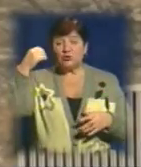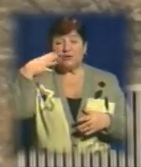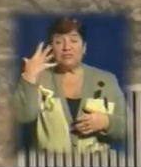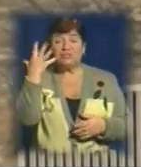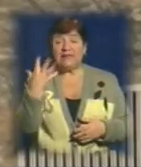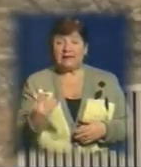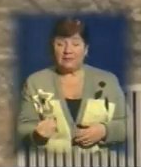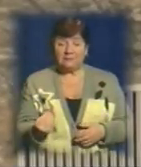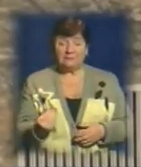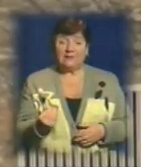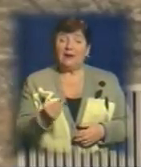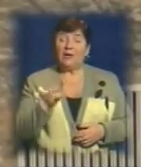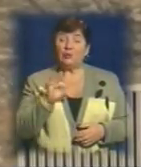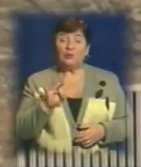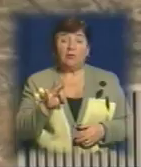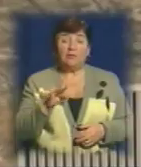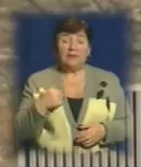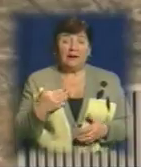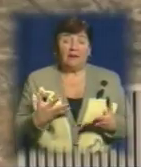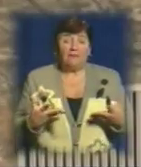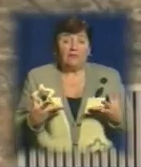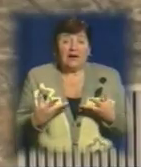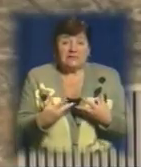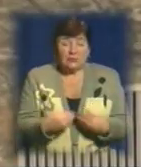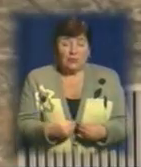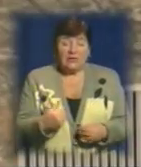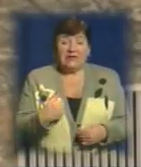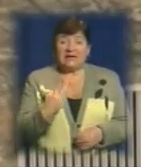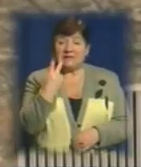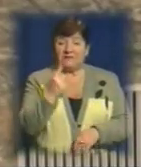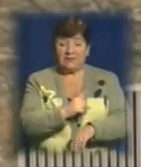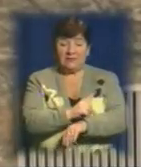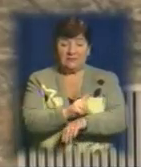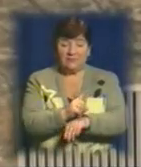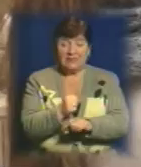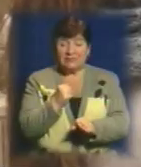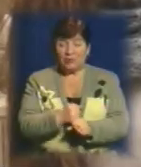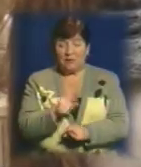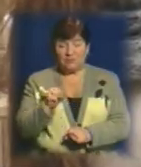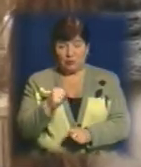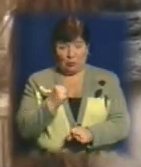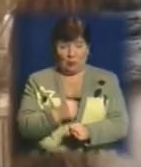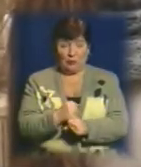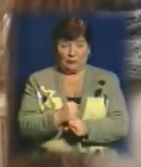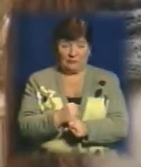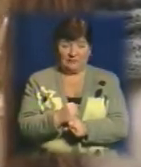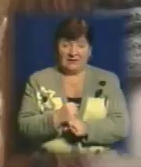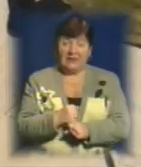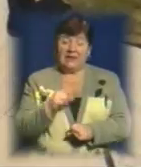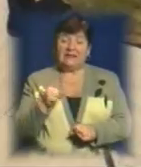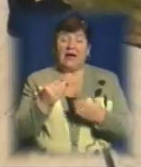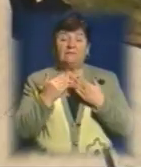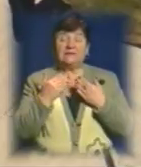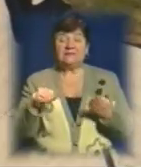день. То мене вразило, я буквально за 2 годинки зробив цю роботу. Скульптор Василь Роман на